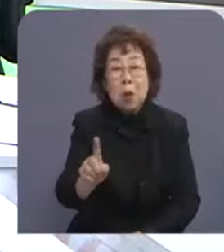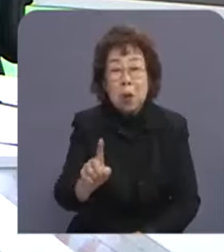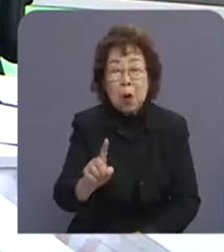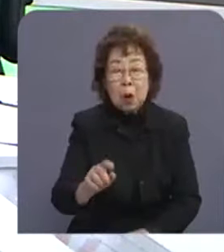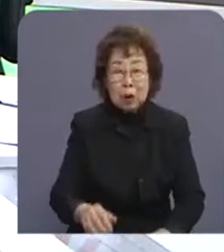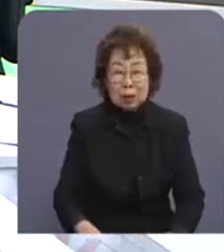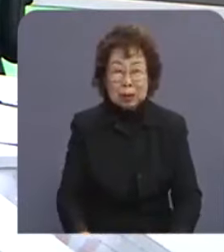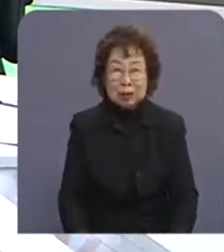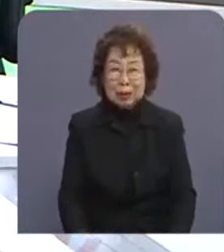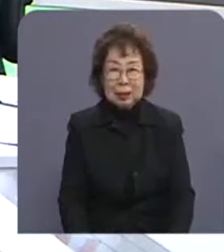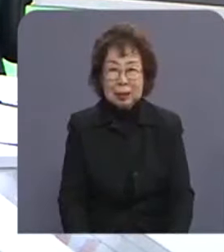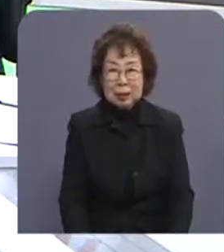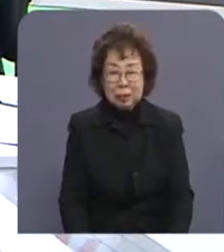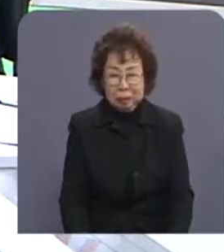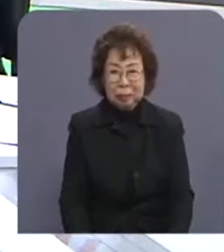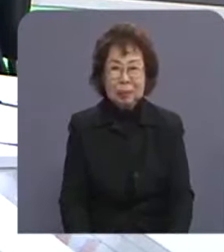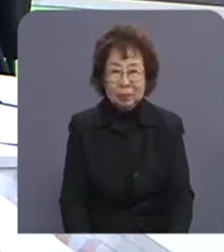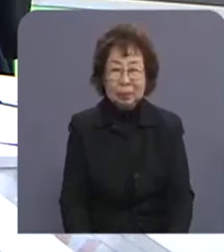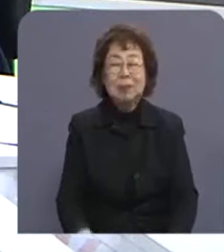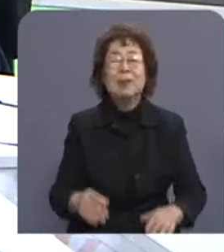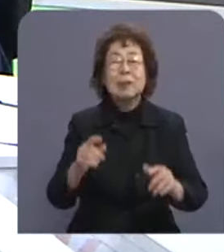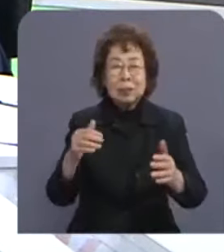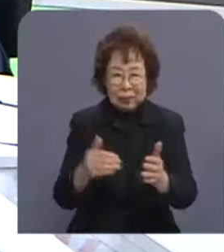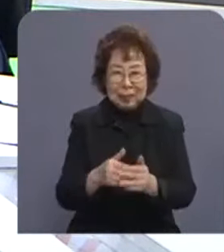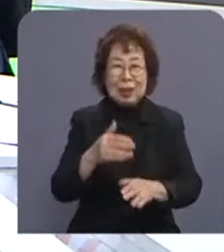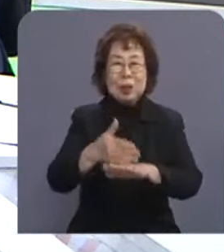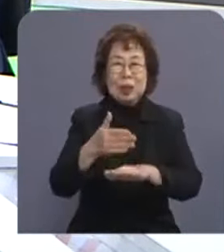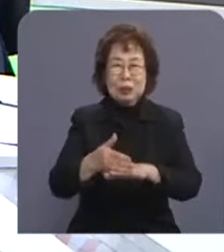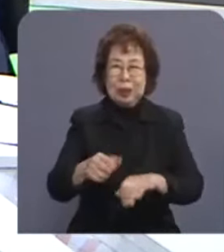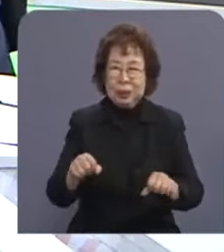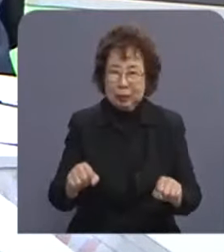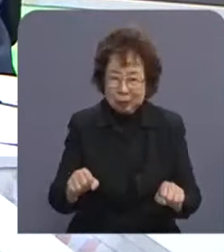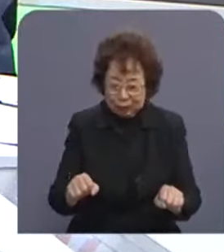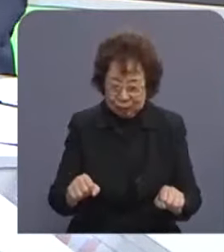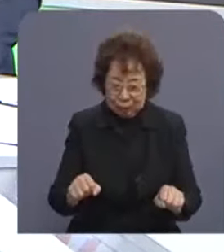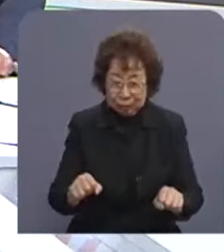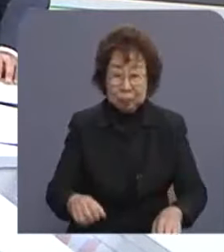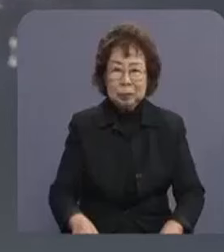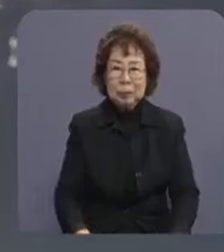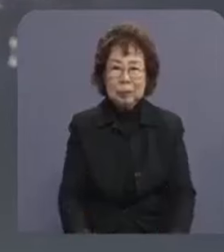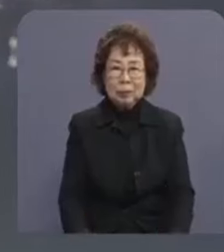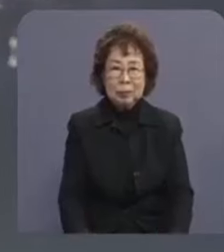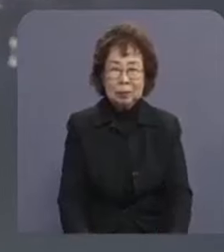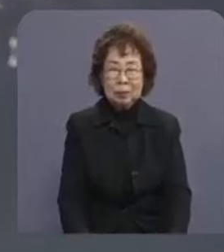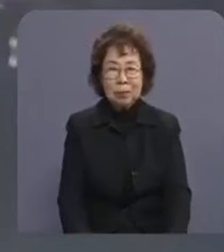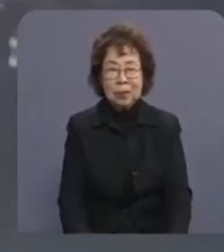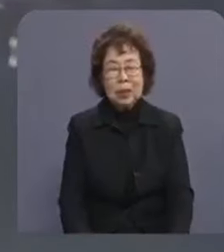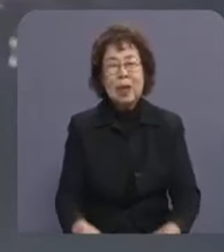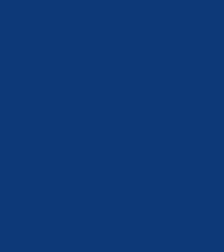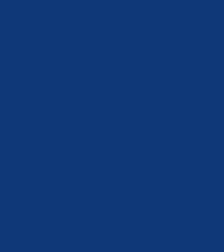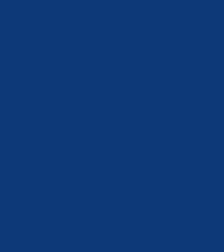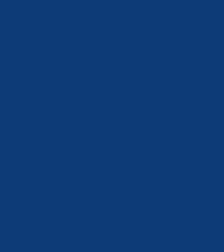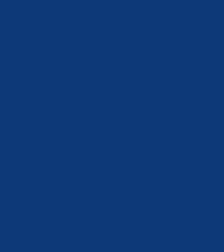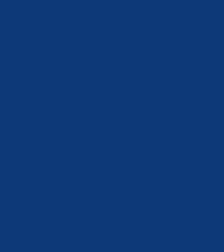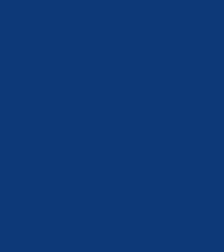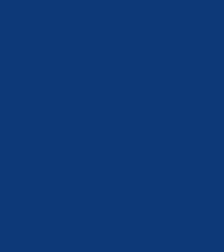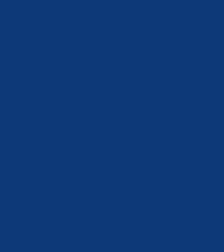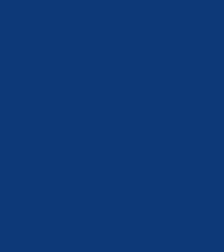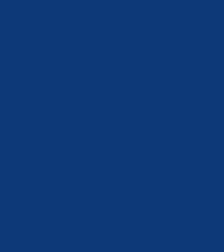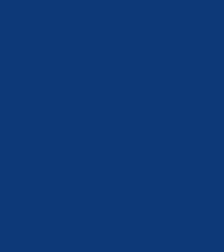결론이 나올지 지켜봐야겠습니다 말씀 여기까지 듣겠습니다 고맙습니다 이설 기자와 함께 얘기